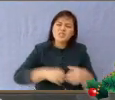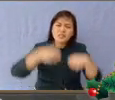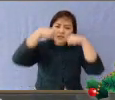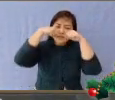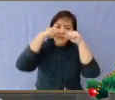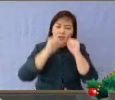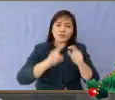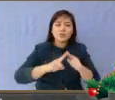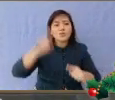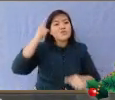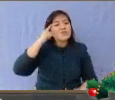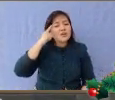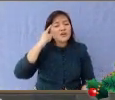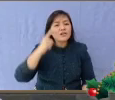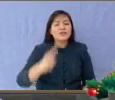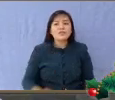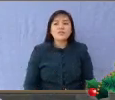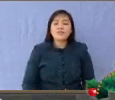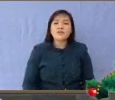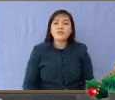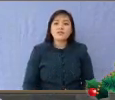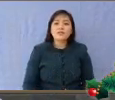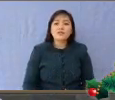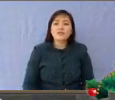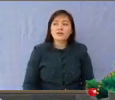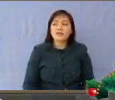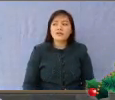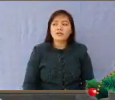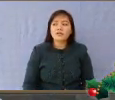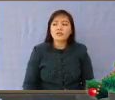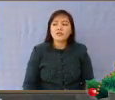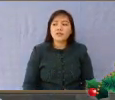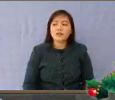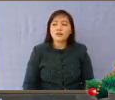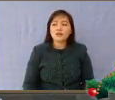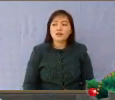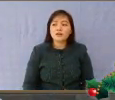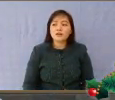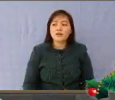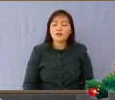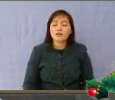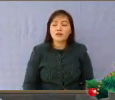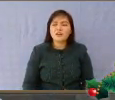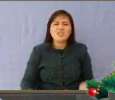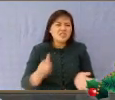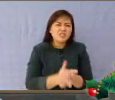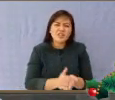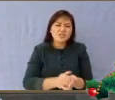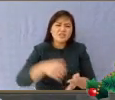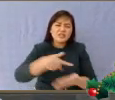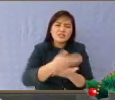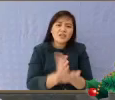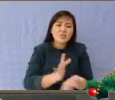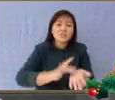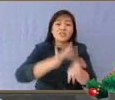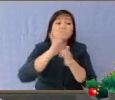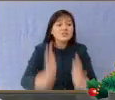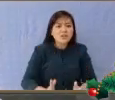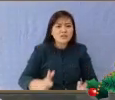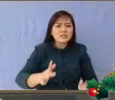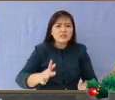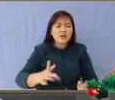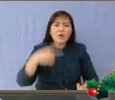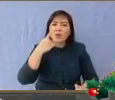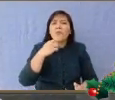isipin na kung kanino mo naririnig yung salitang pananampalataya, sila yung kulang sa pananampalataya.